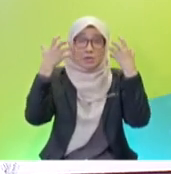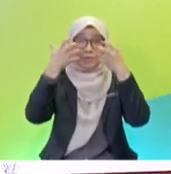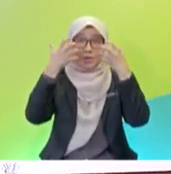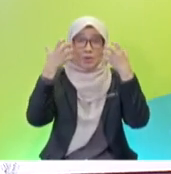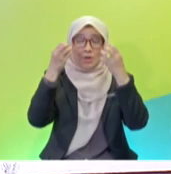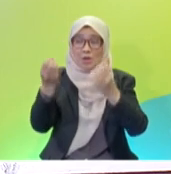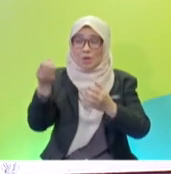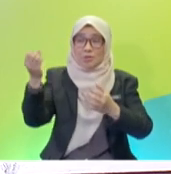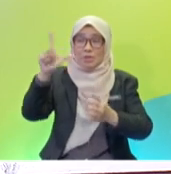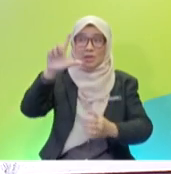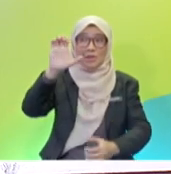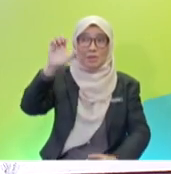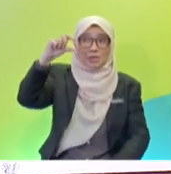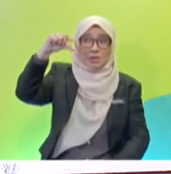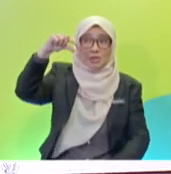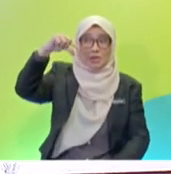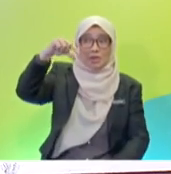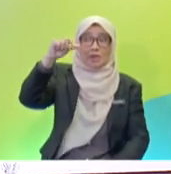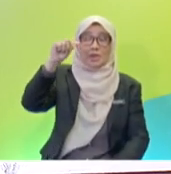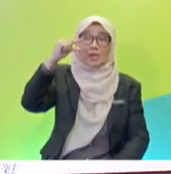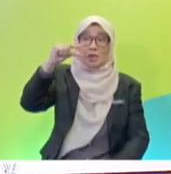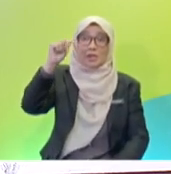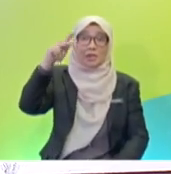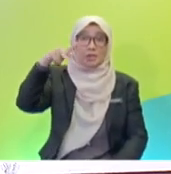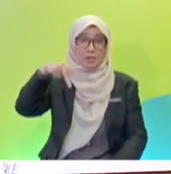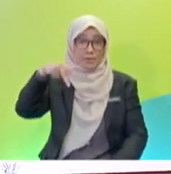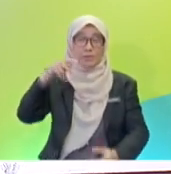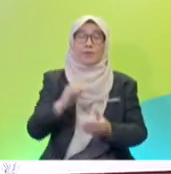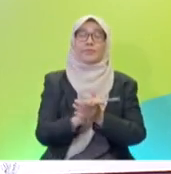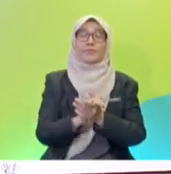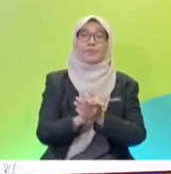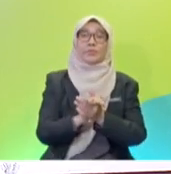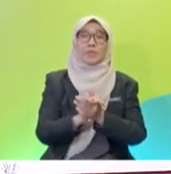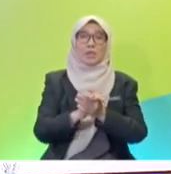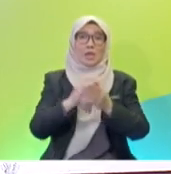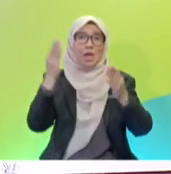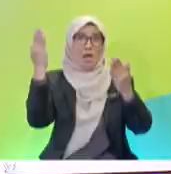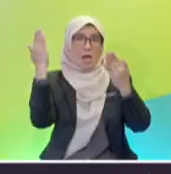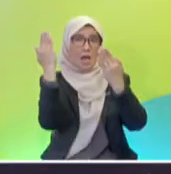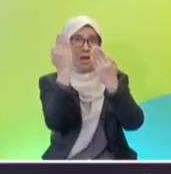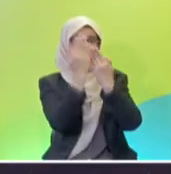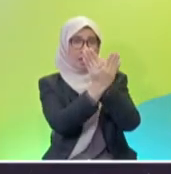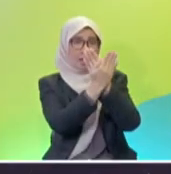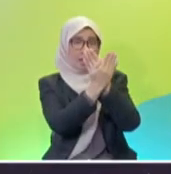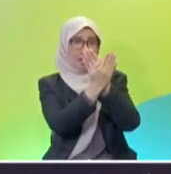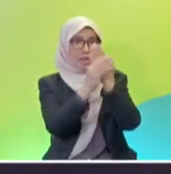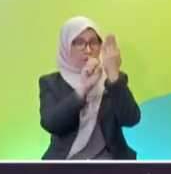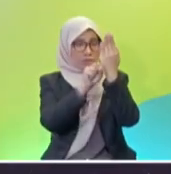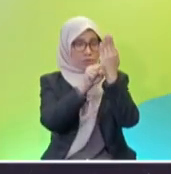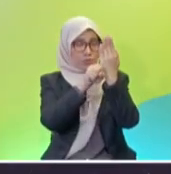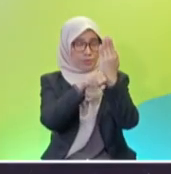menghalang sumber cahaya. Tetapi kedudukan tu mestilah luruslah di antara